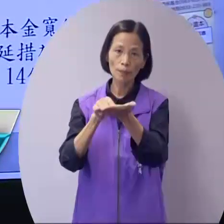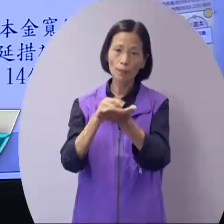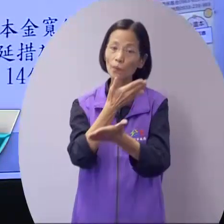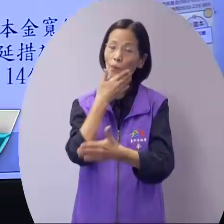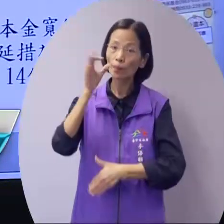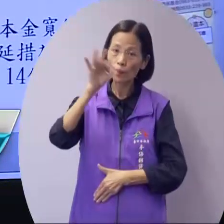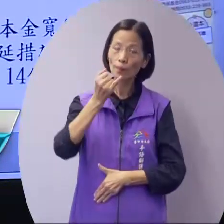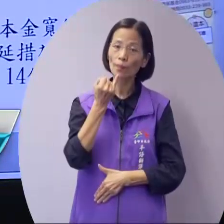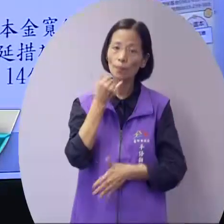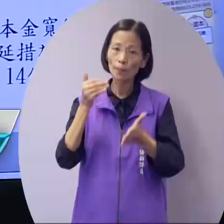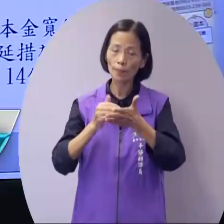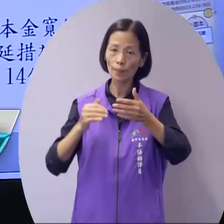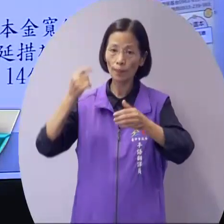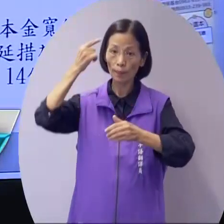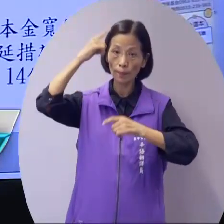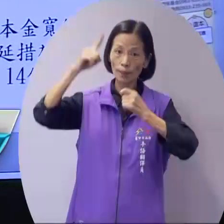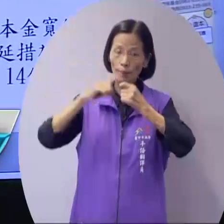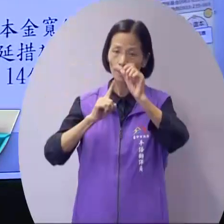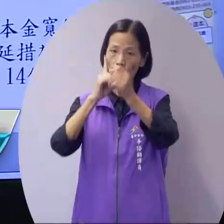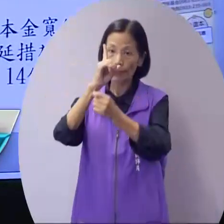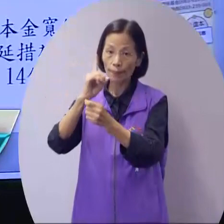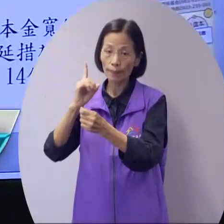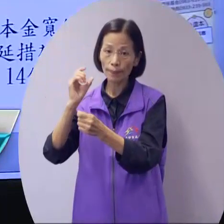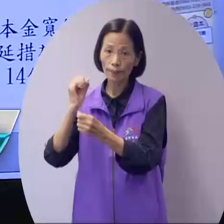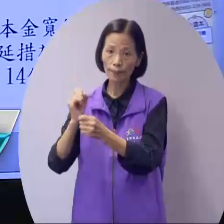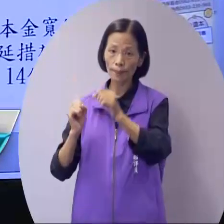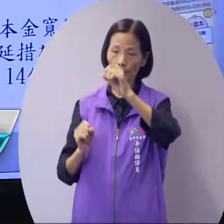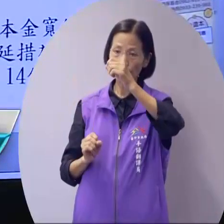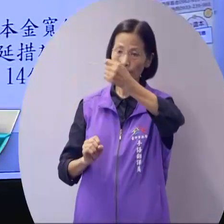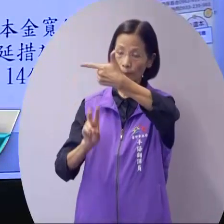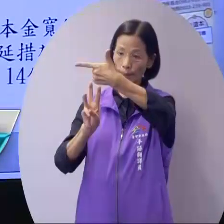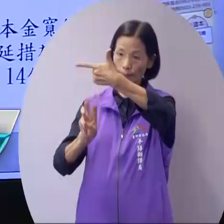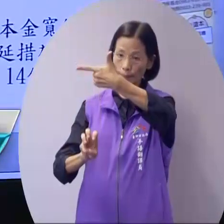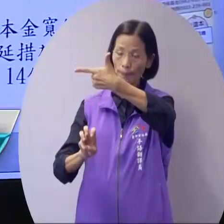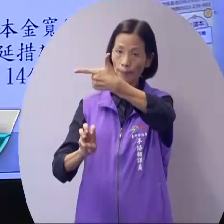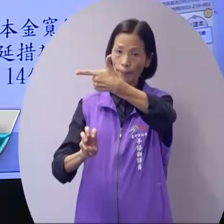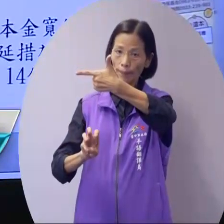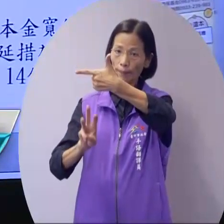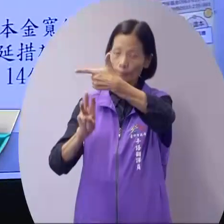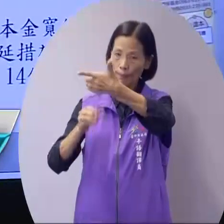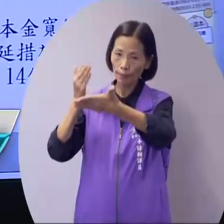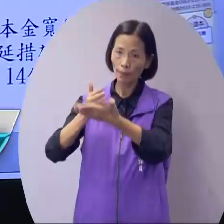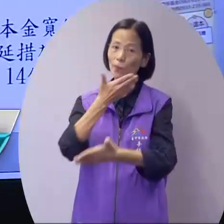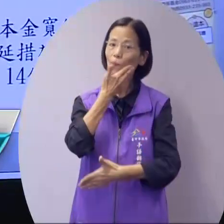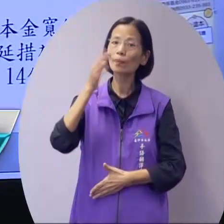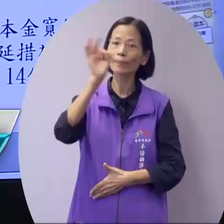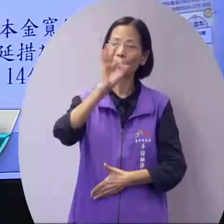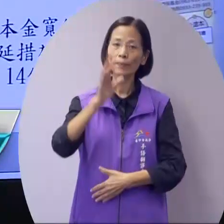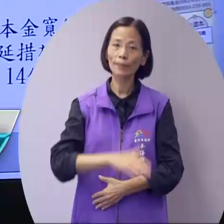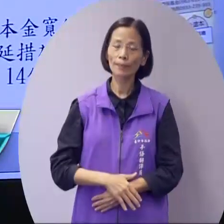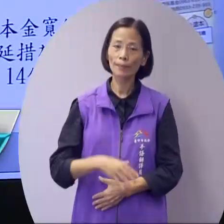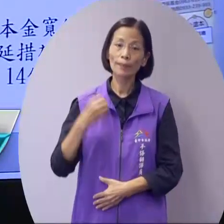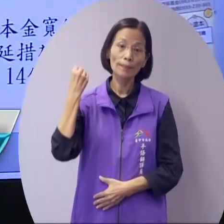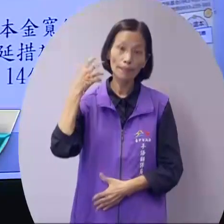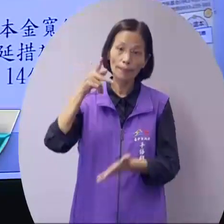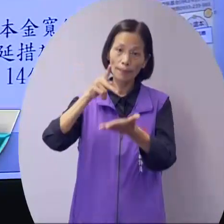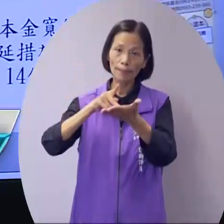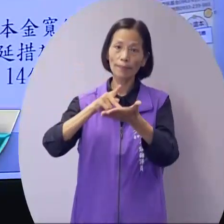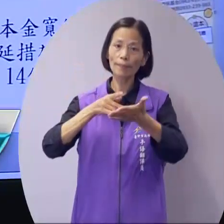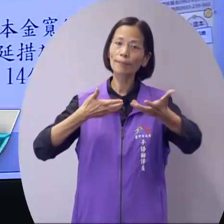息可以到明年111年的6月30号为止是免息的，新贷案就这